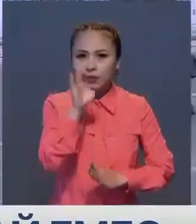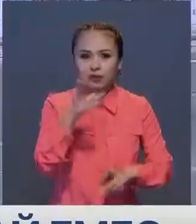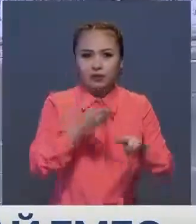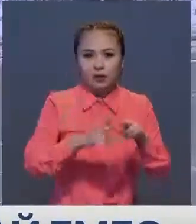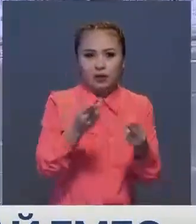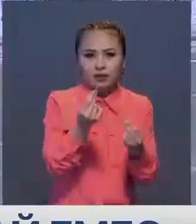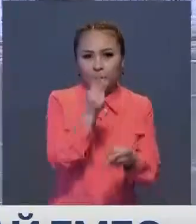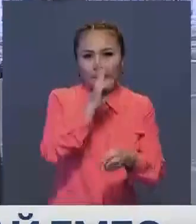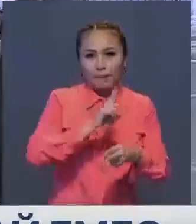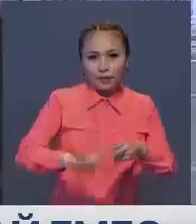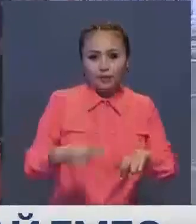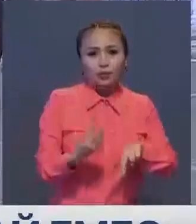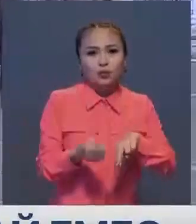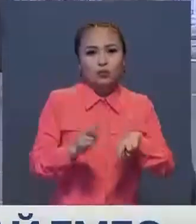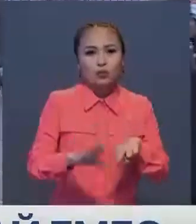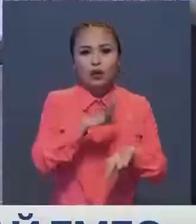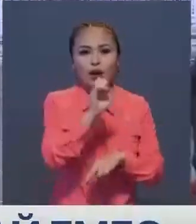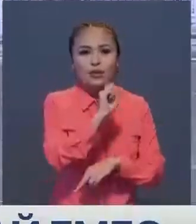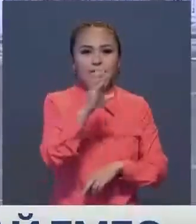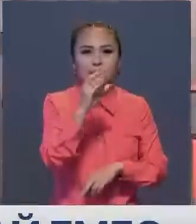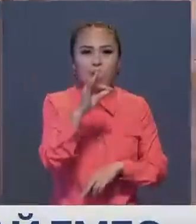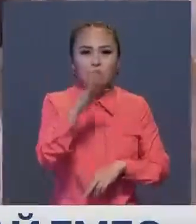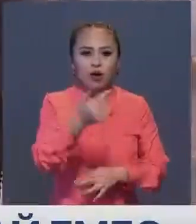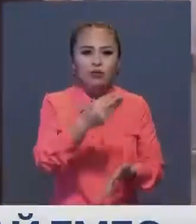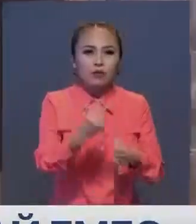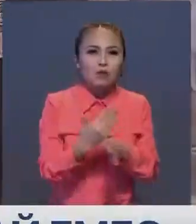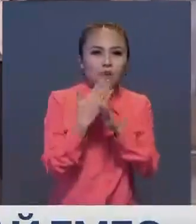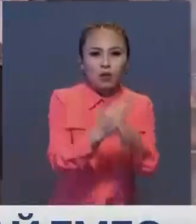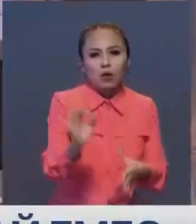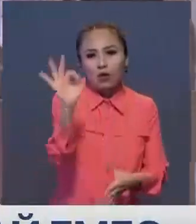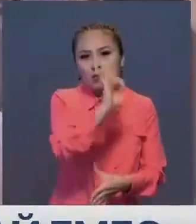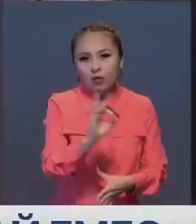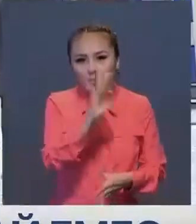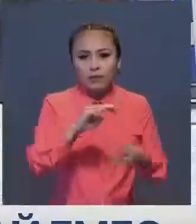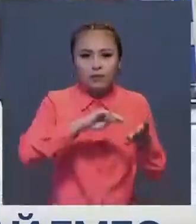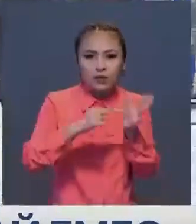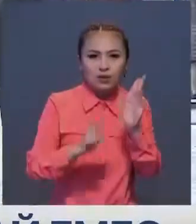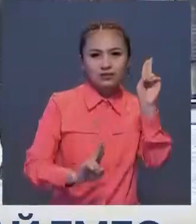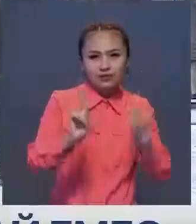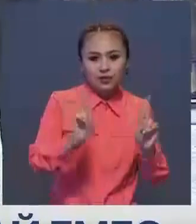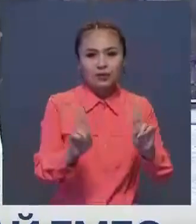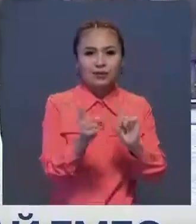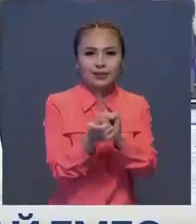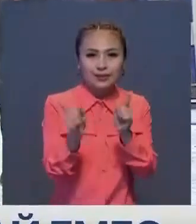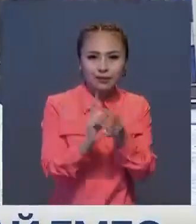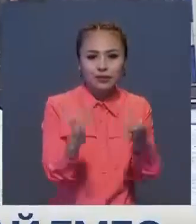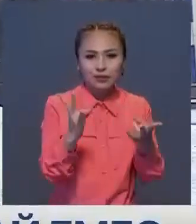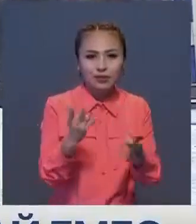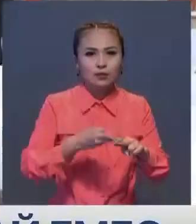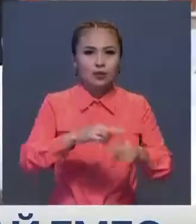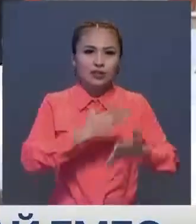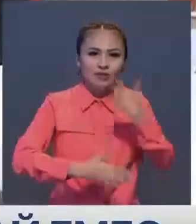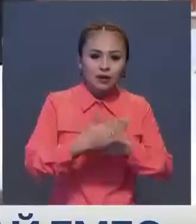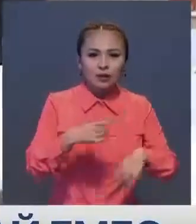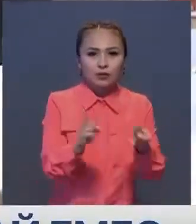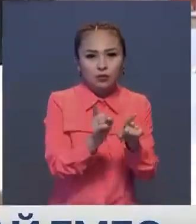қағылады. Мәжіліс депутаты Әлия Әбсеметова атаулы әлеуметтік көмек беру жүйесіне өзгерістер керектігін айтады. Мүгедектігі бар жандарға